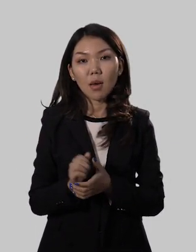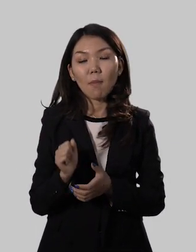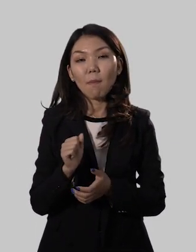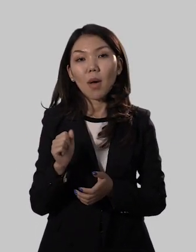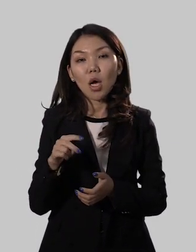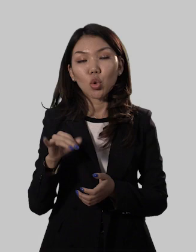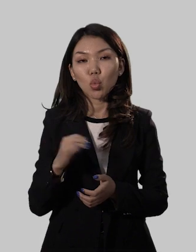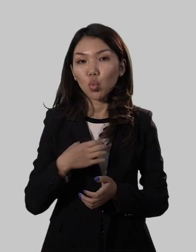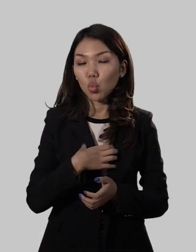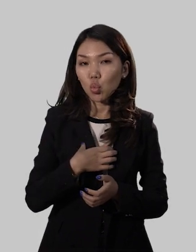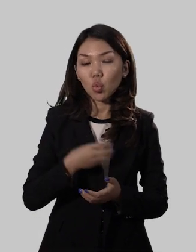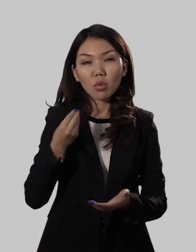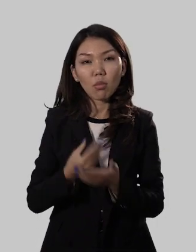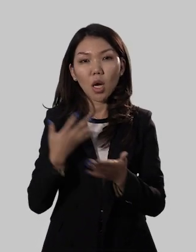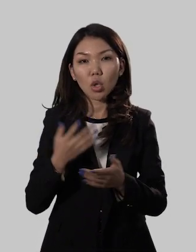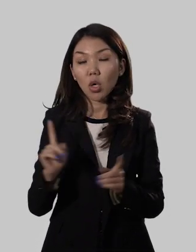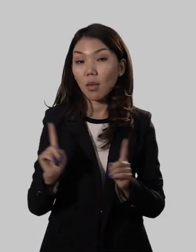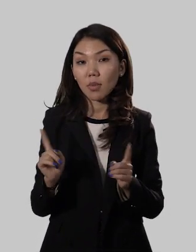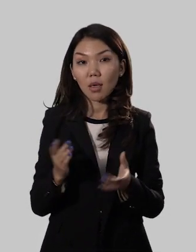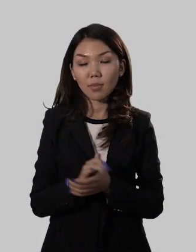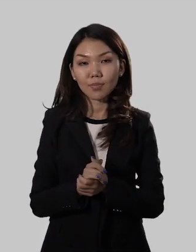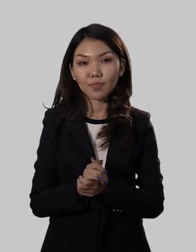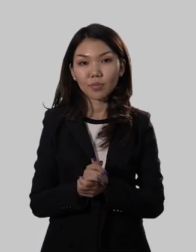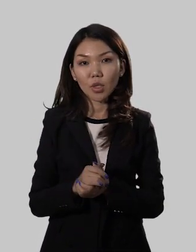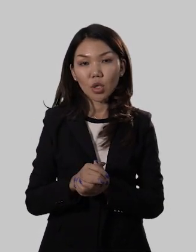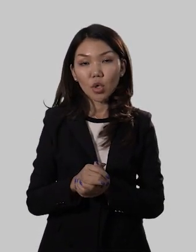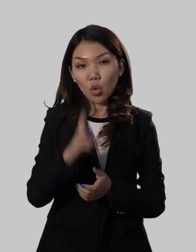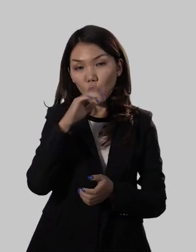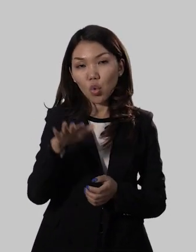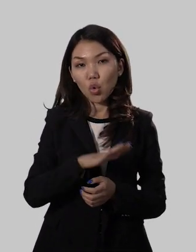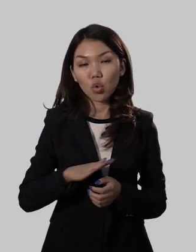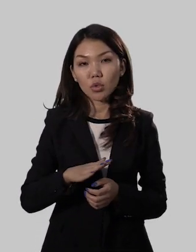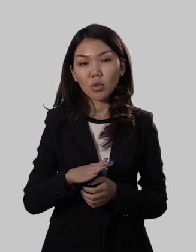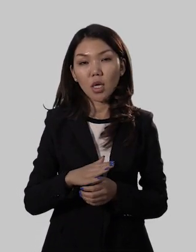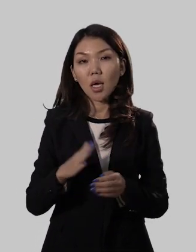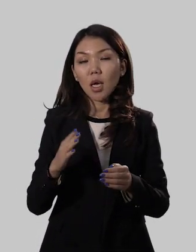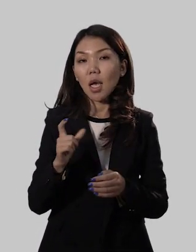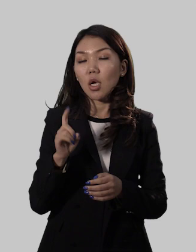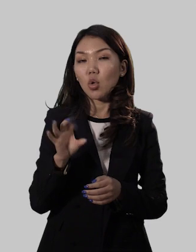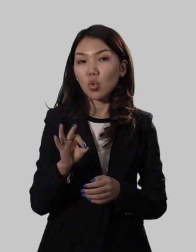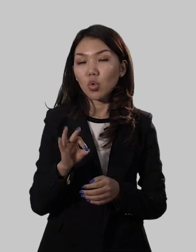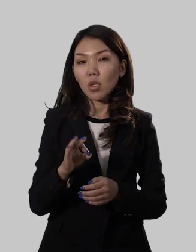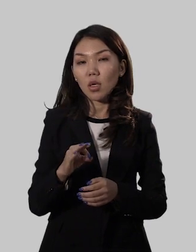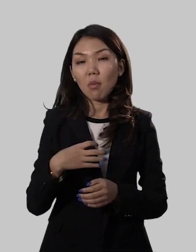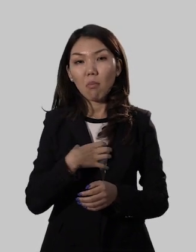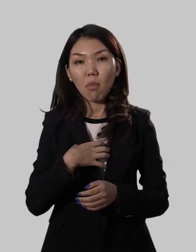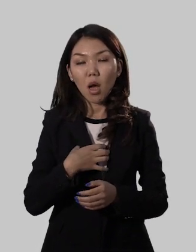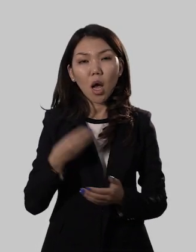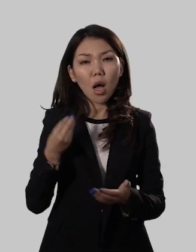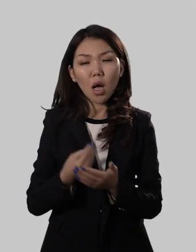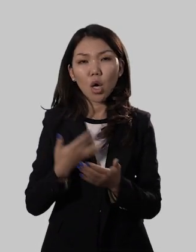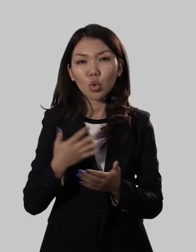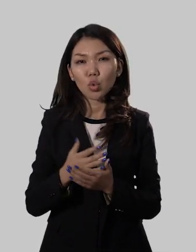кандай? Баалуулук эмне? Өлкөбүздө экологиялык эстетикалык баалуулугу менен